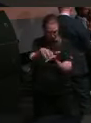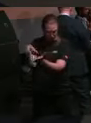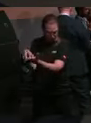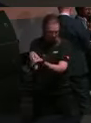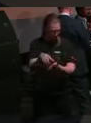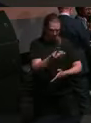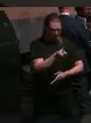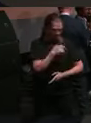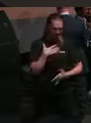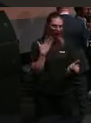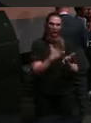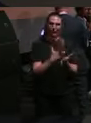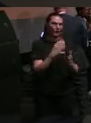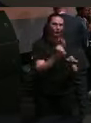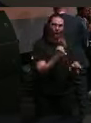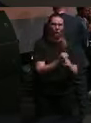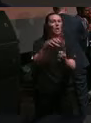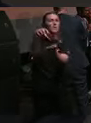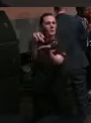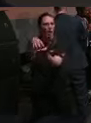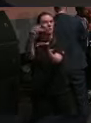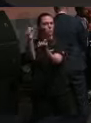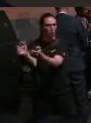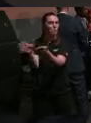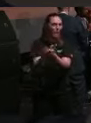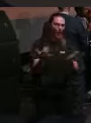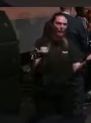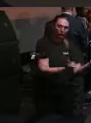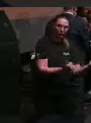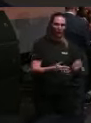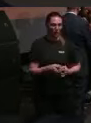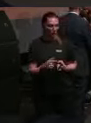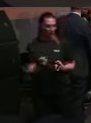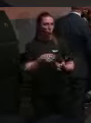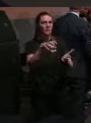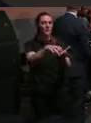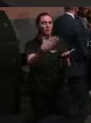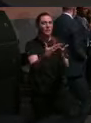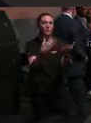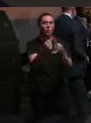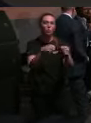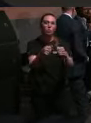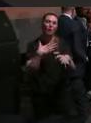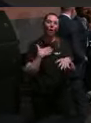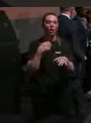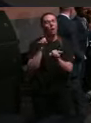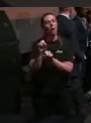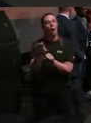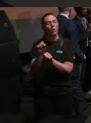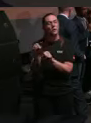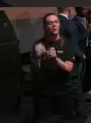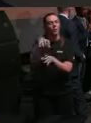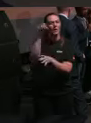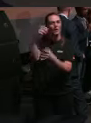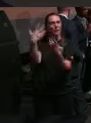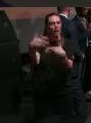alle verktøyene vi trenger. Her må staten på banen. Men det finnes noen sektorer, for eksempel de kommunene som har avfallsforbrenningsanlegg. Vi